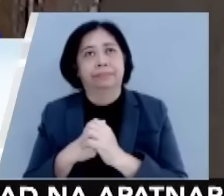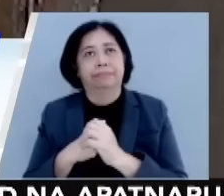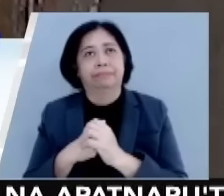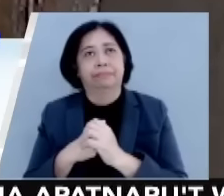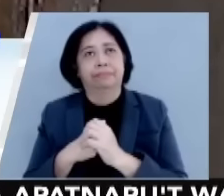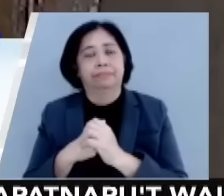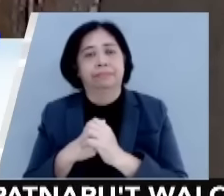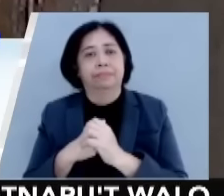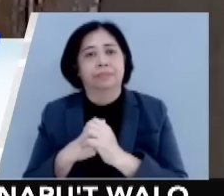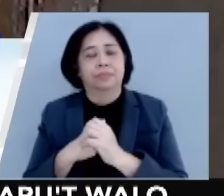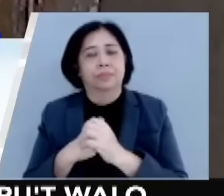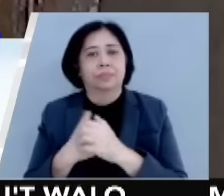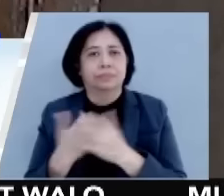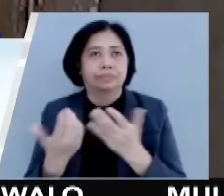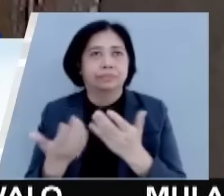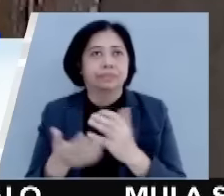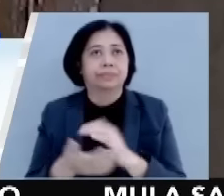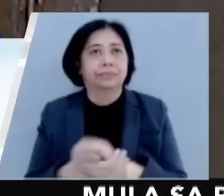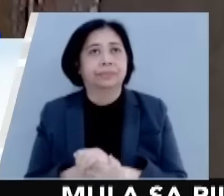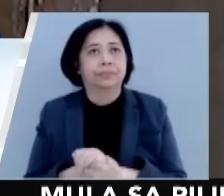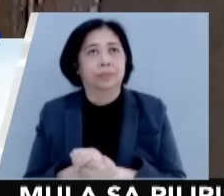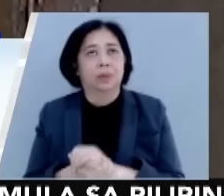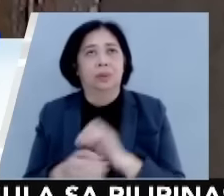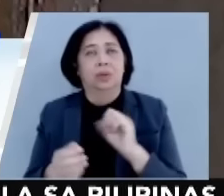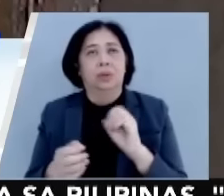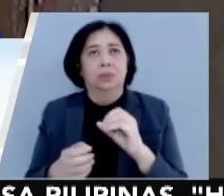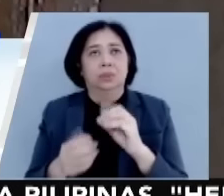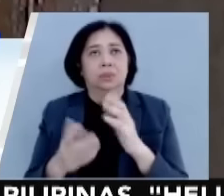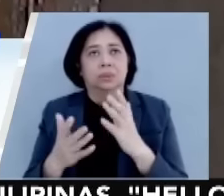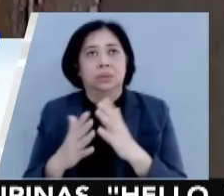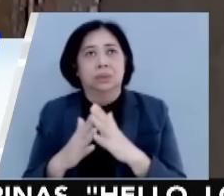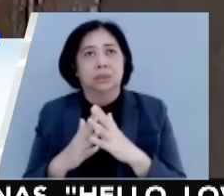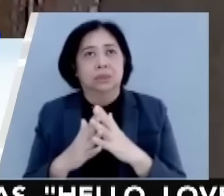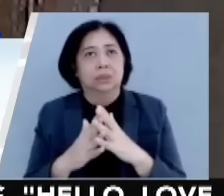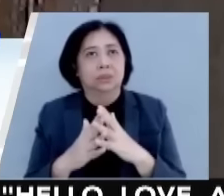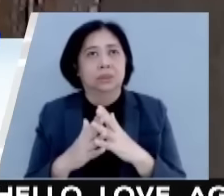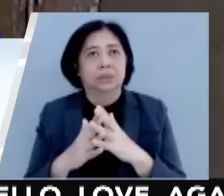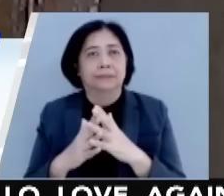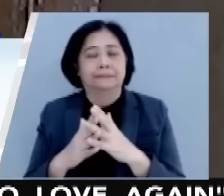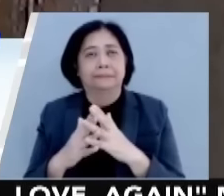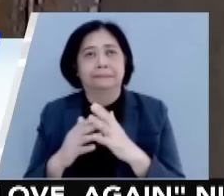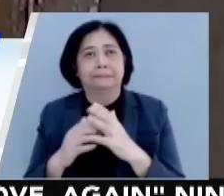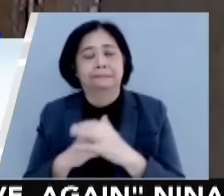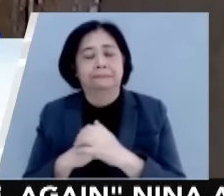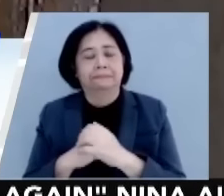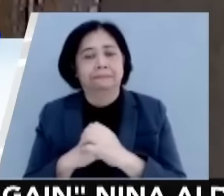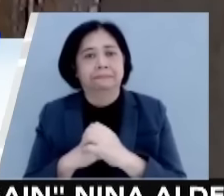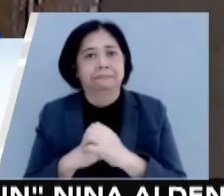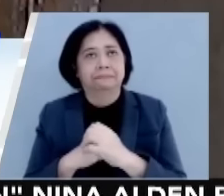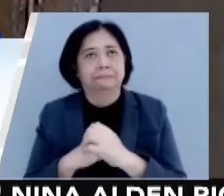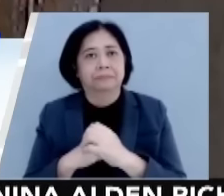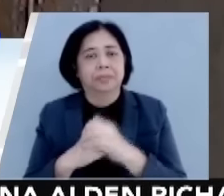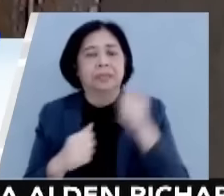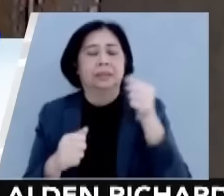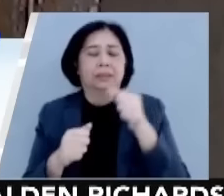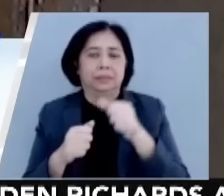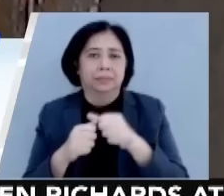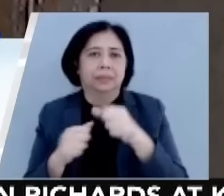Makumidi po doon. Kaya naano ko siya na naaalala ko po pag